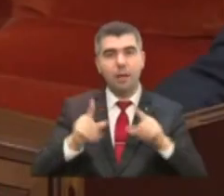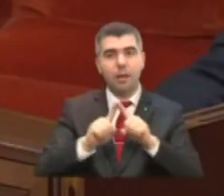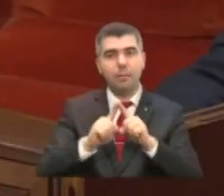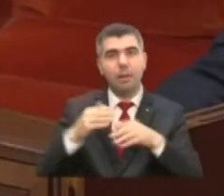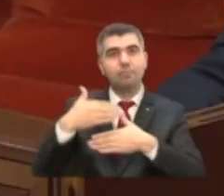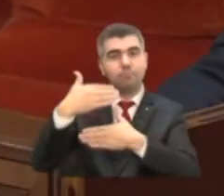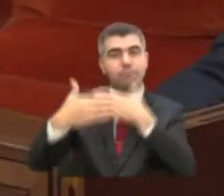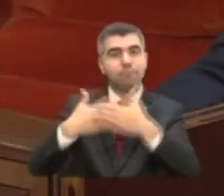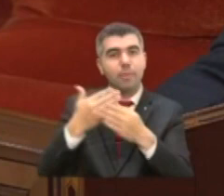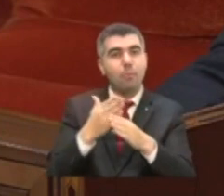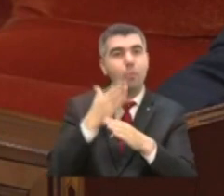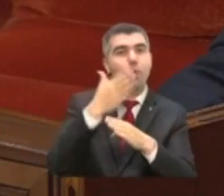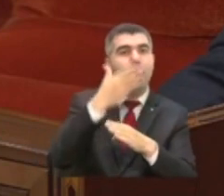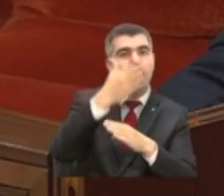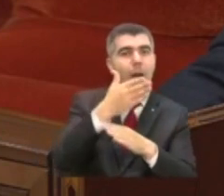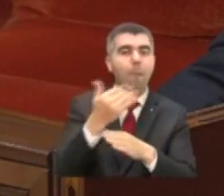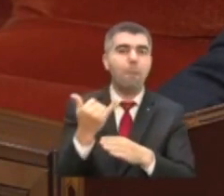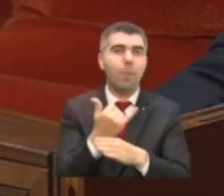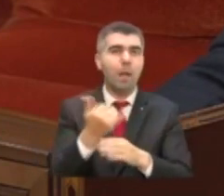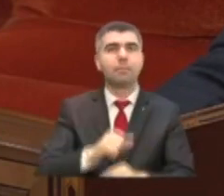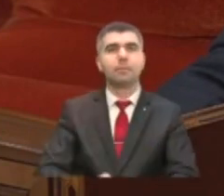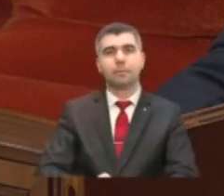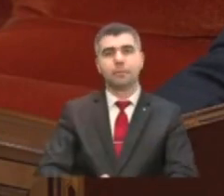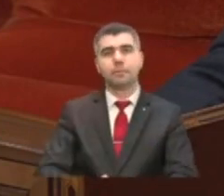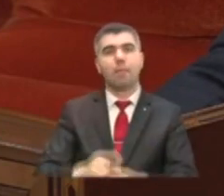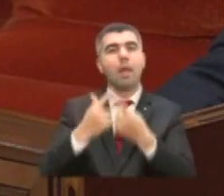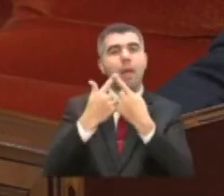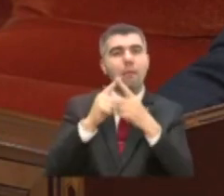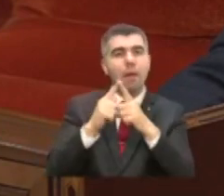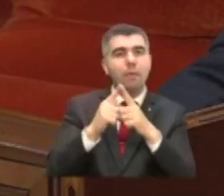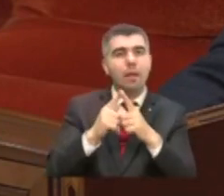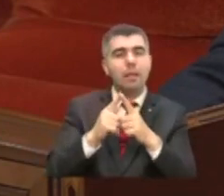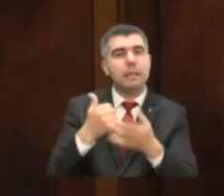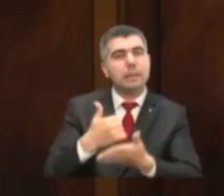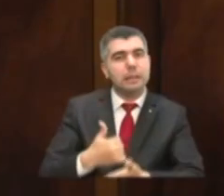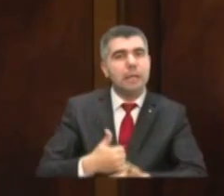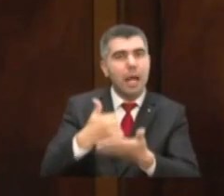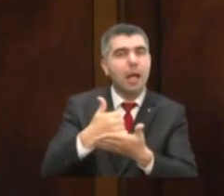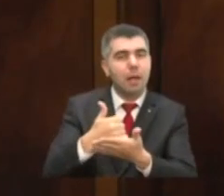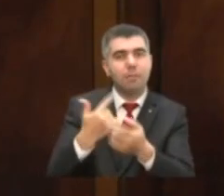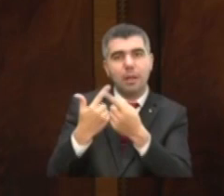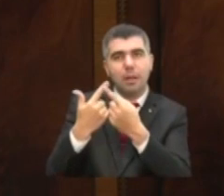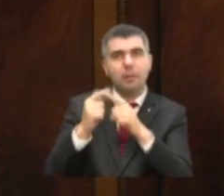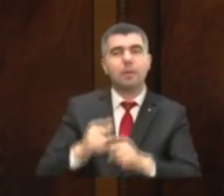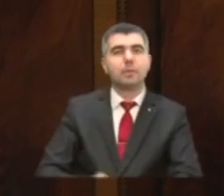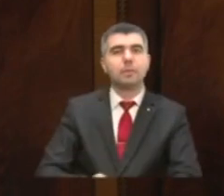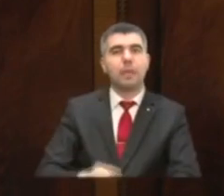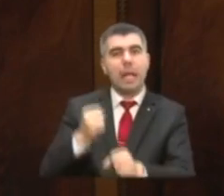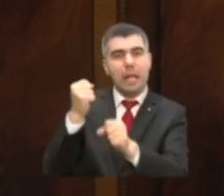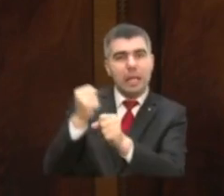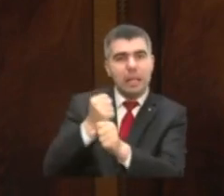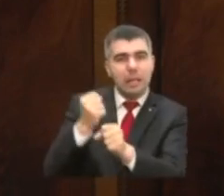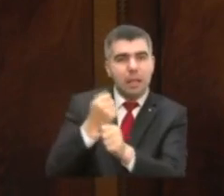تأثير إيجابي مهم. ودائما في إطار دعم مبادرات ديال العمل